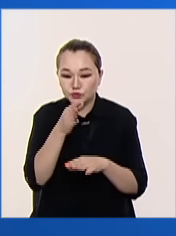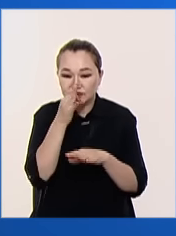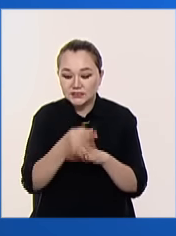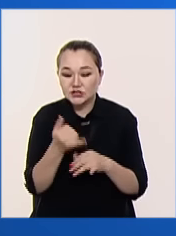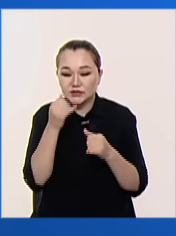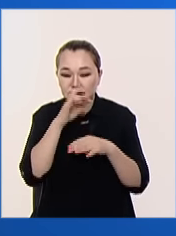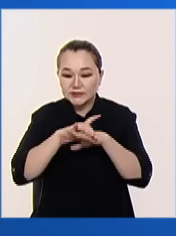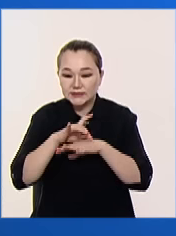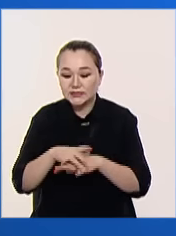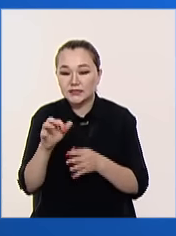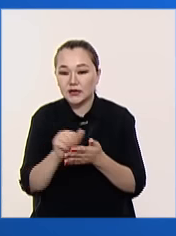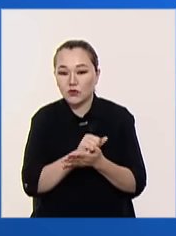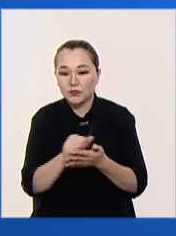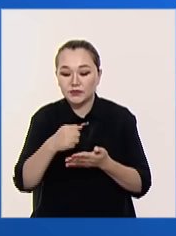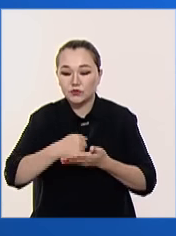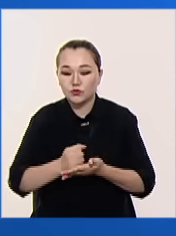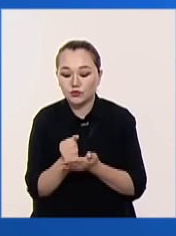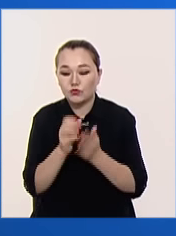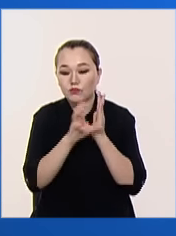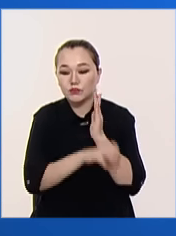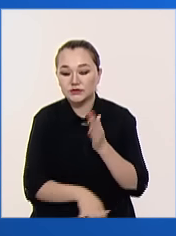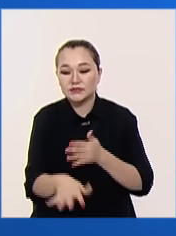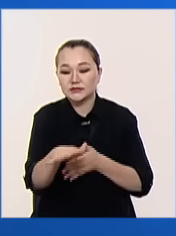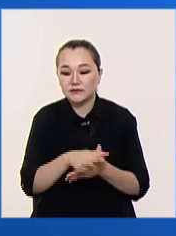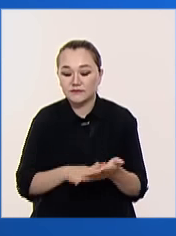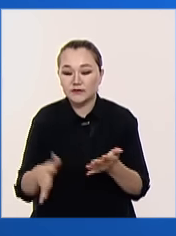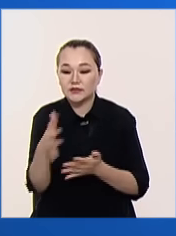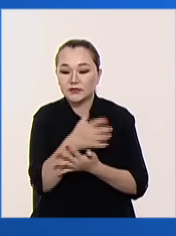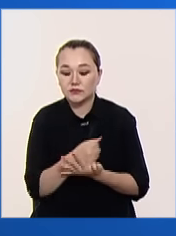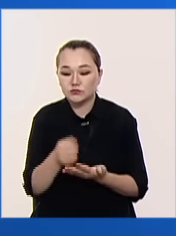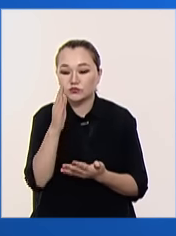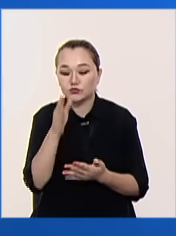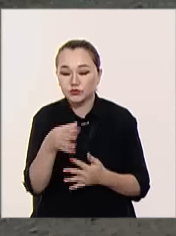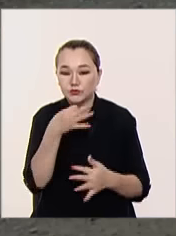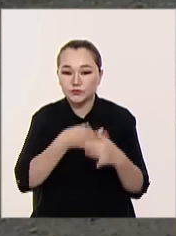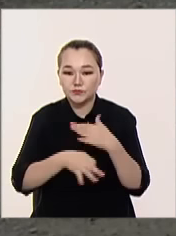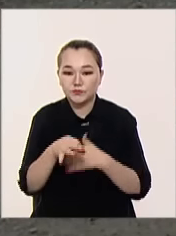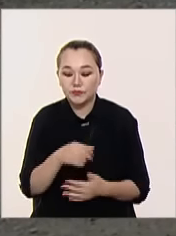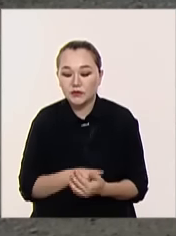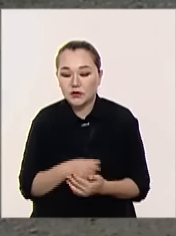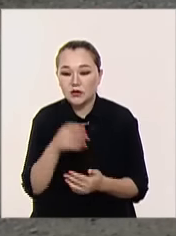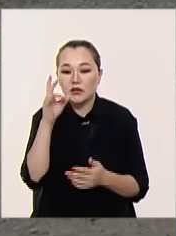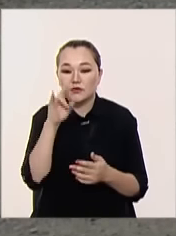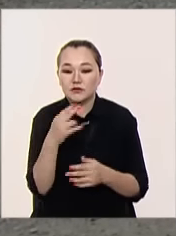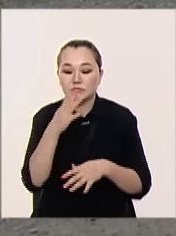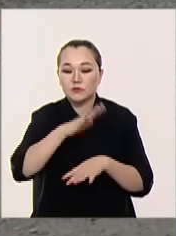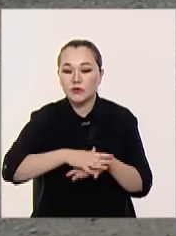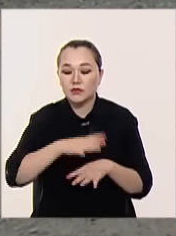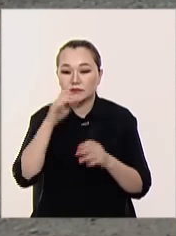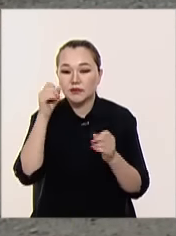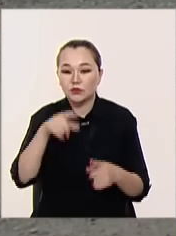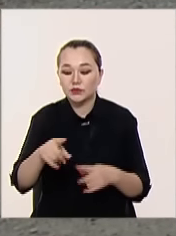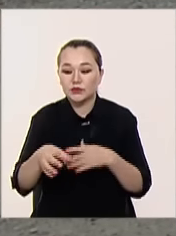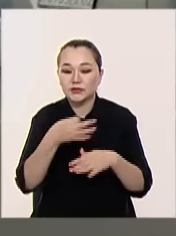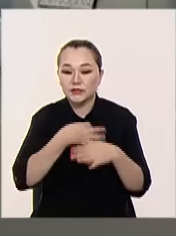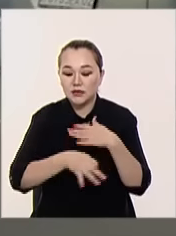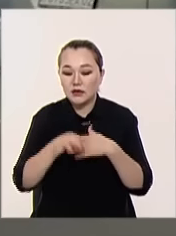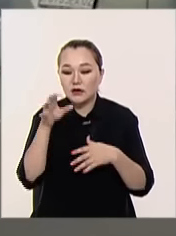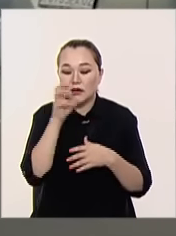анықтап, аталған құжат бекітілгеннен кейін өтініштер жинауды бастайды деп болжануда. Ұлттық банктің ақпарына сай, бағдарламаға